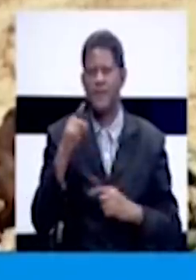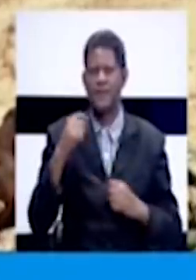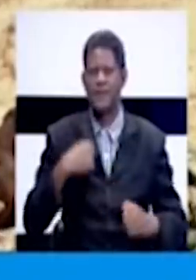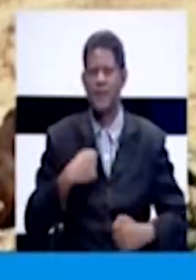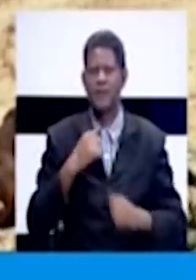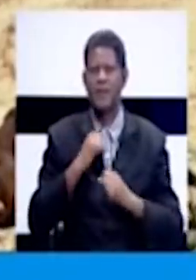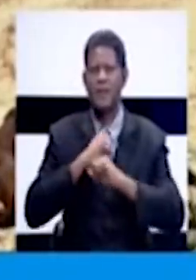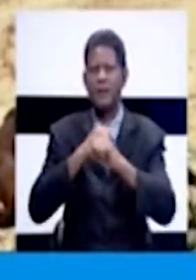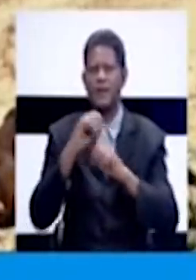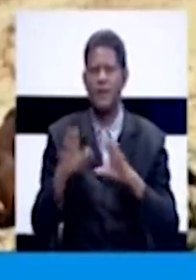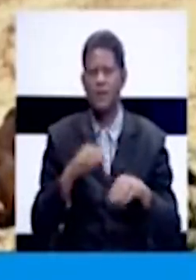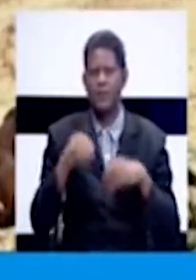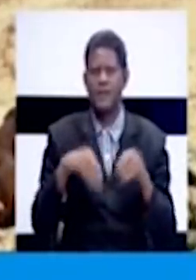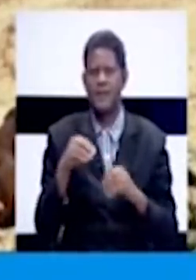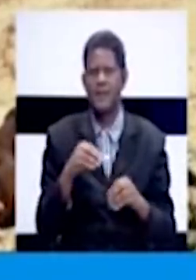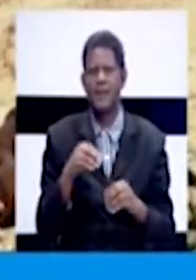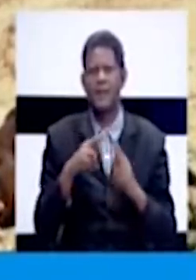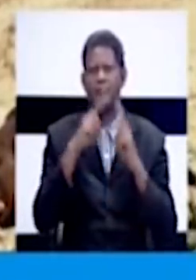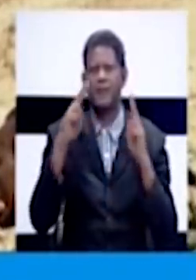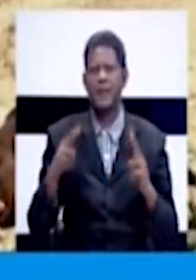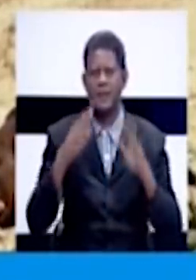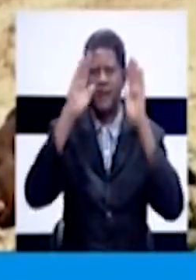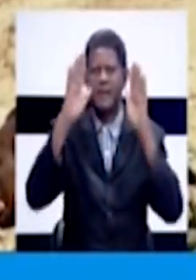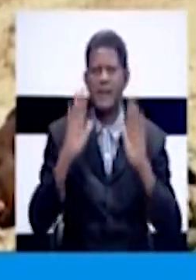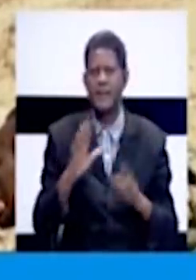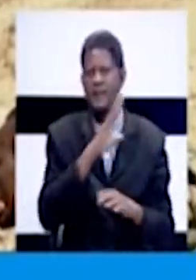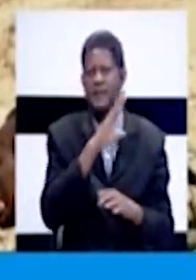تزي نم مكاس جورا زلوا من كاس كاسيتات بتعمي أدنى قلنا